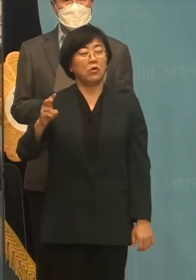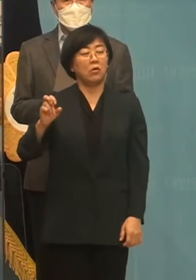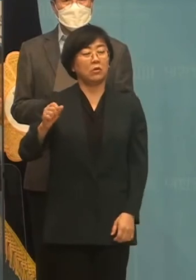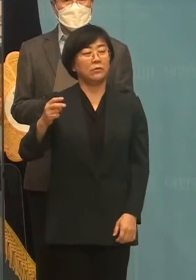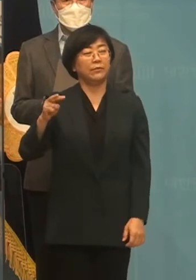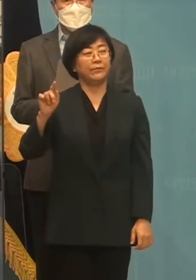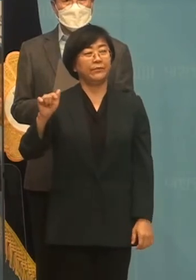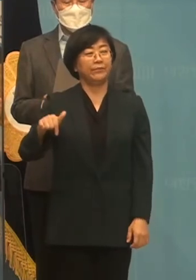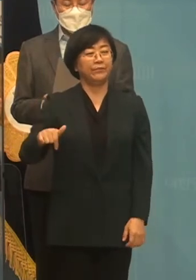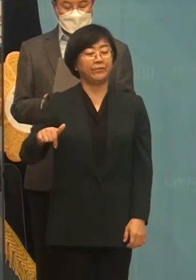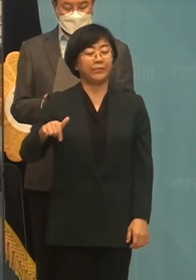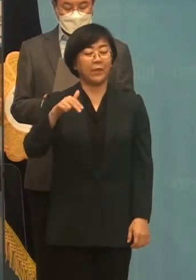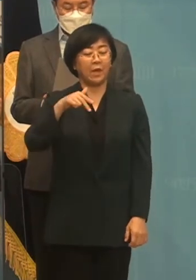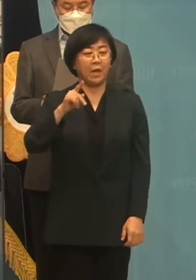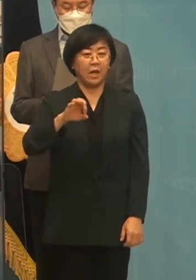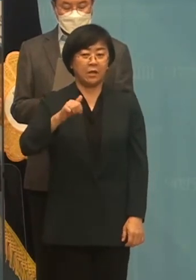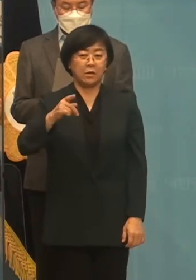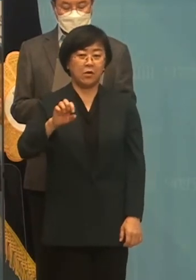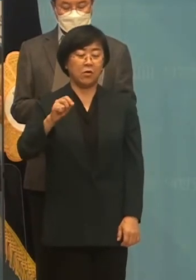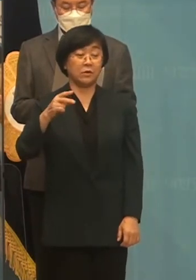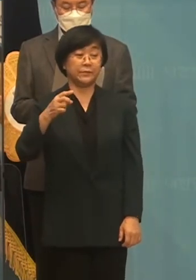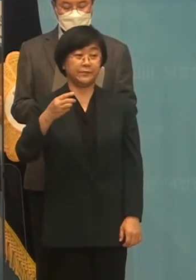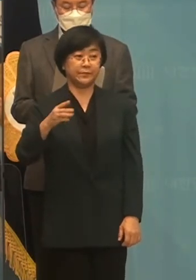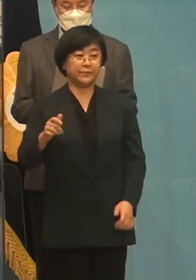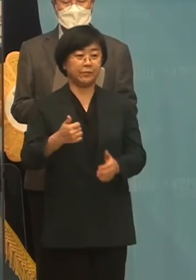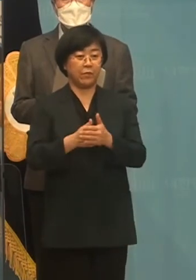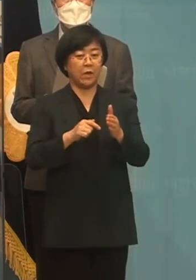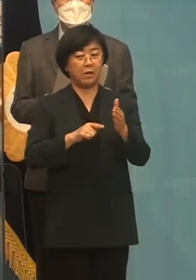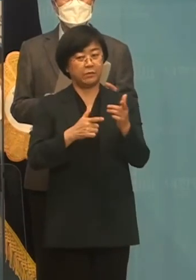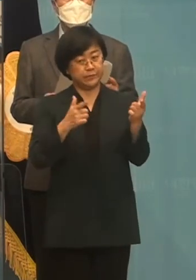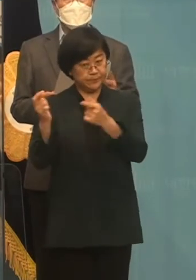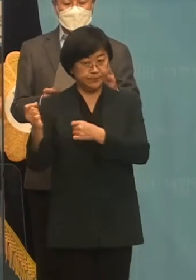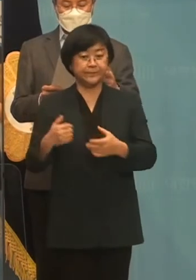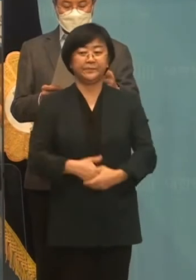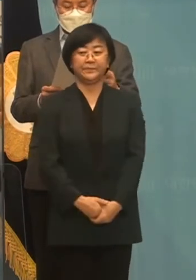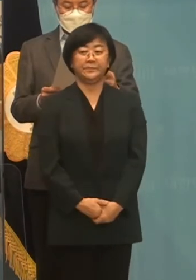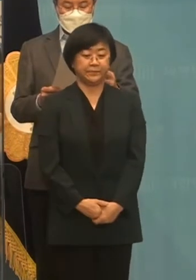이탄희, 장경태, 전용기, 최혜영, 황운하,